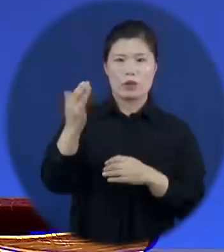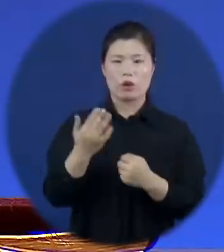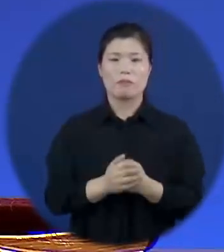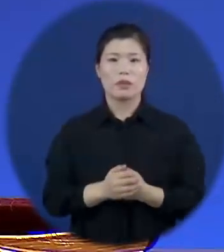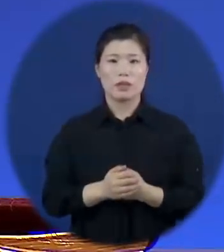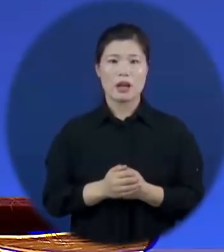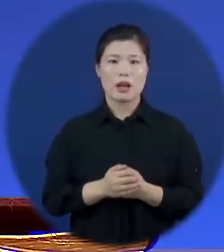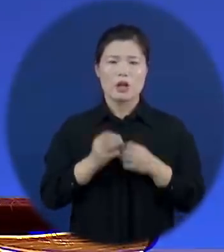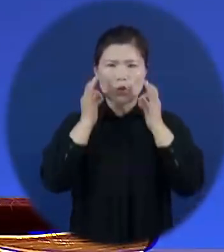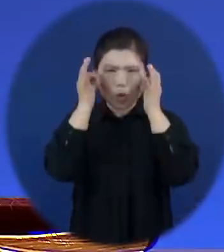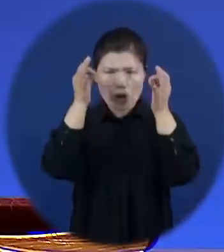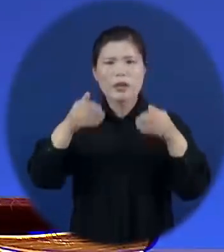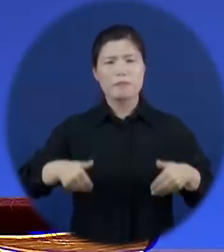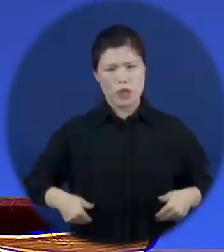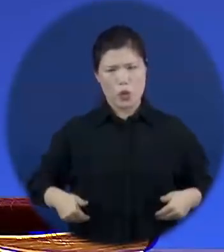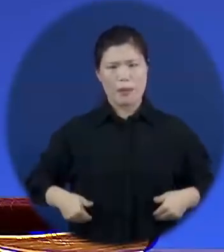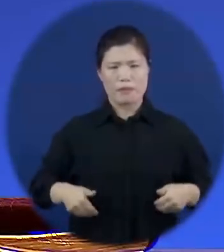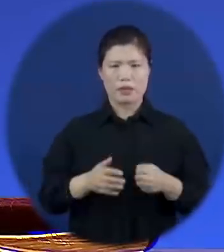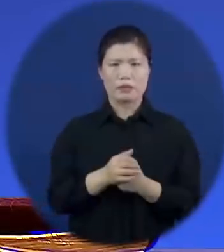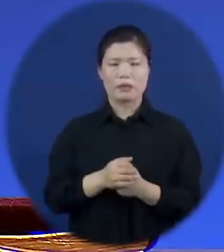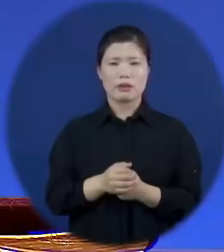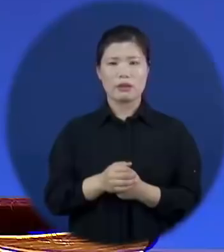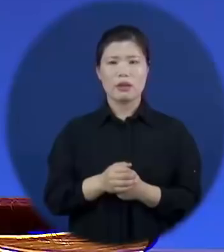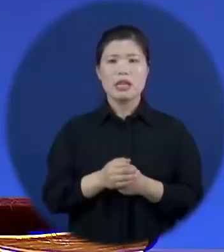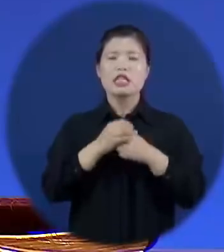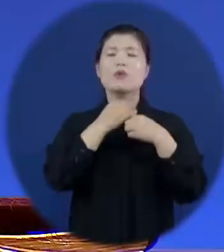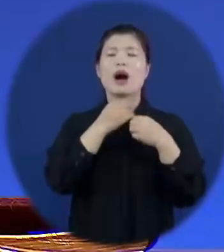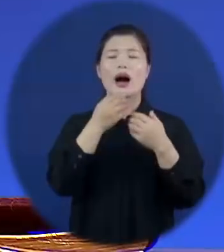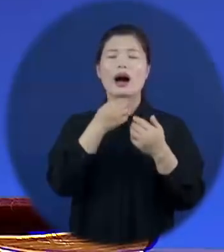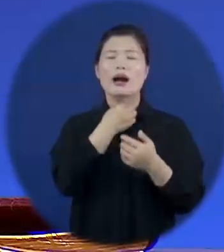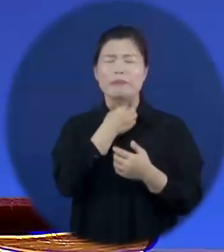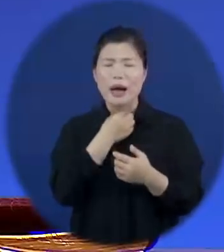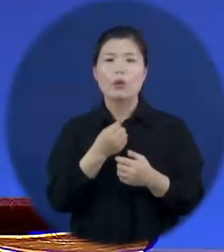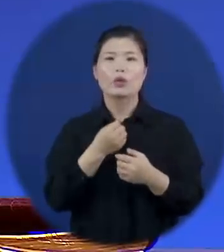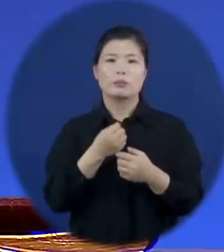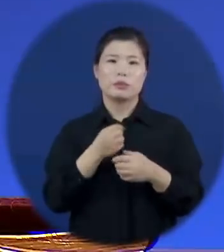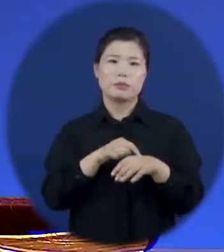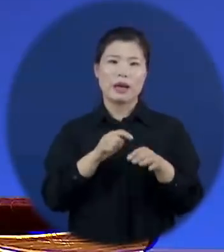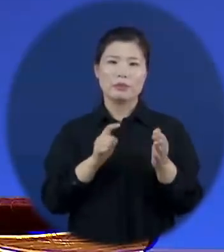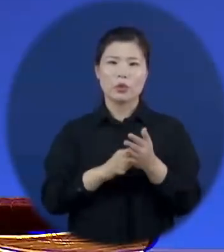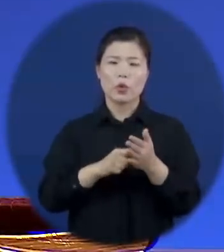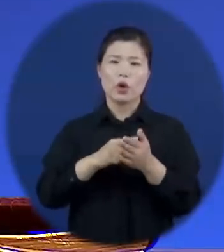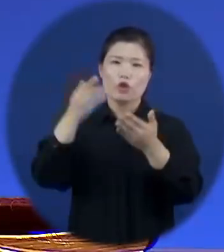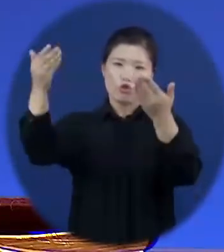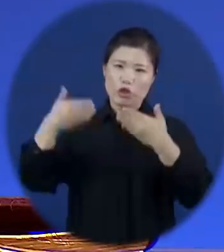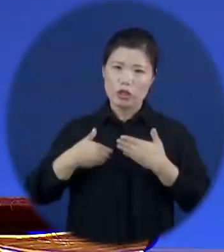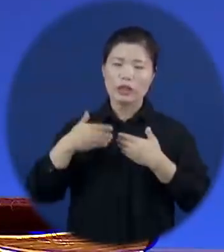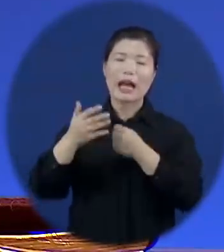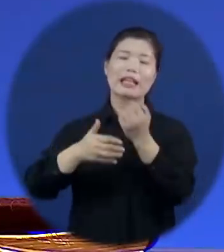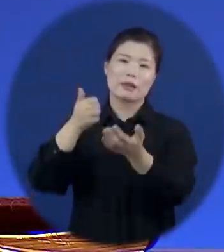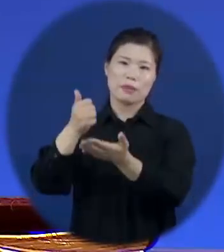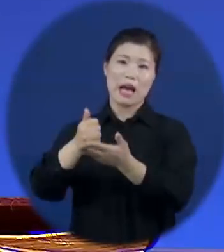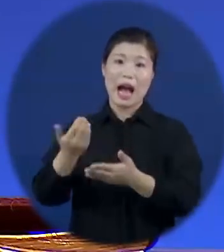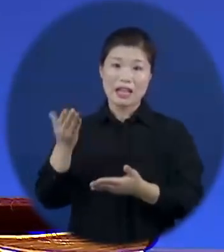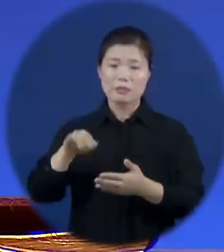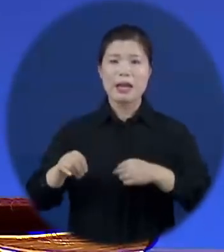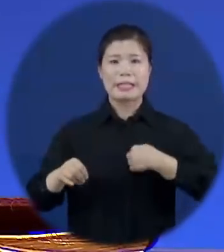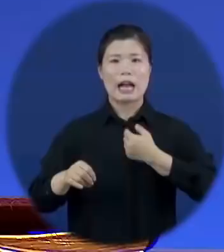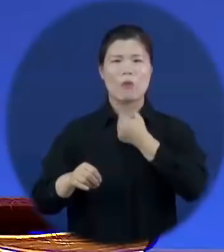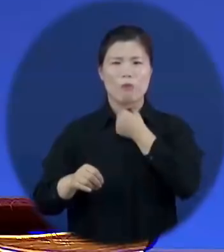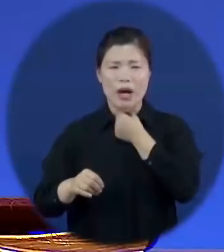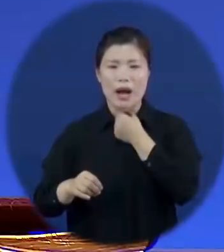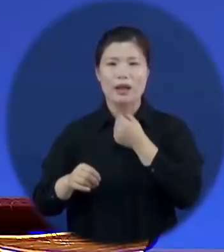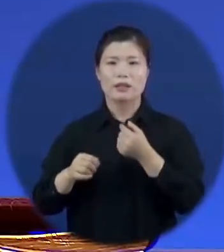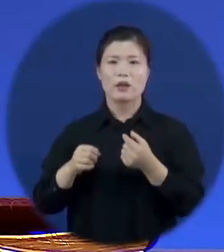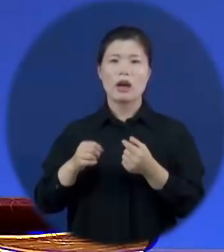해야만 됩니다. 물론 그렇게 하고자 하는 마음을 주시는 이도 하나님이시지만 만약에 우리가 자원해서 그렇게